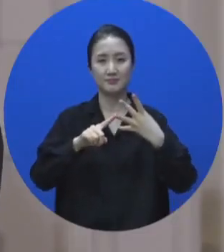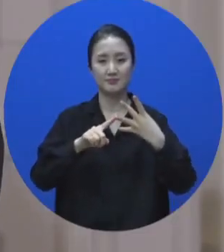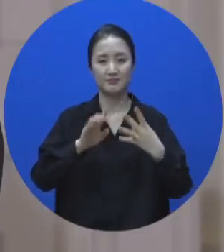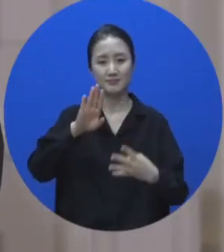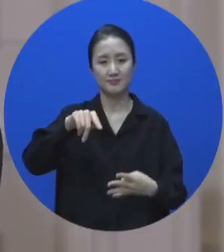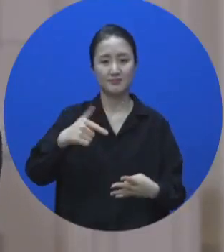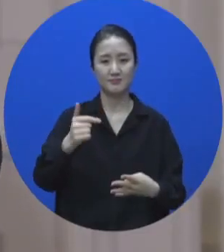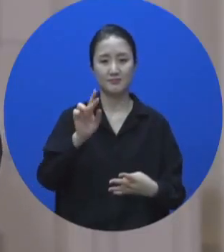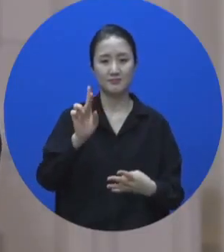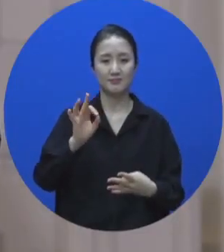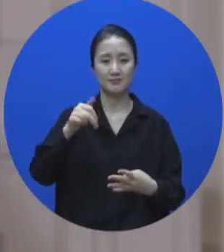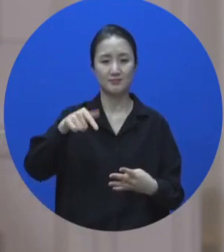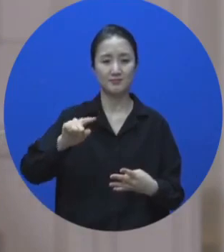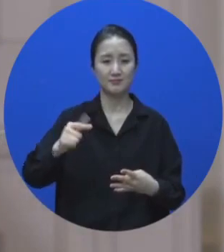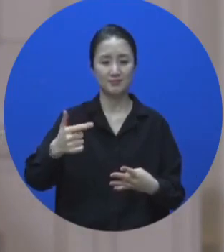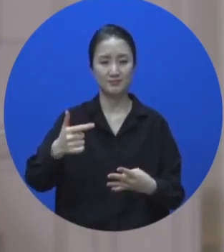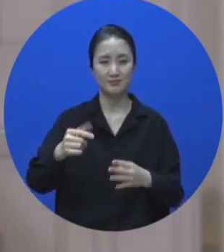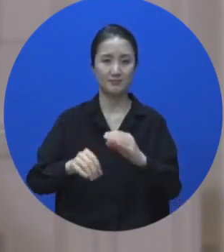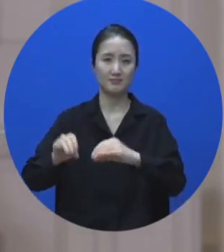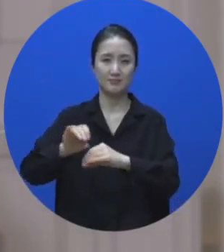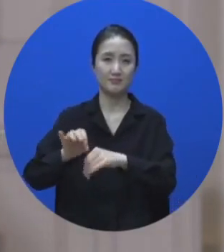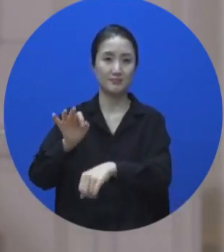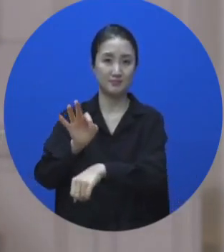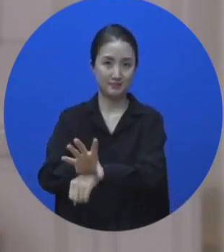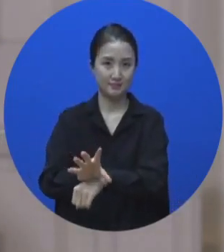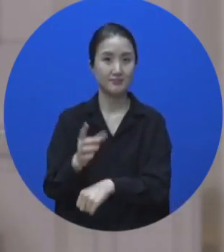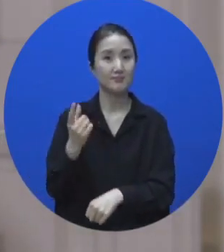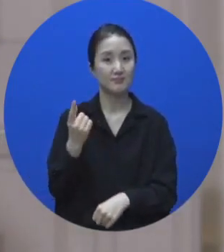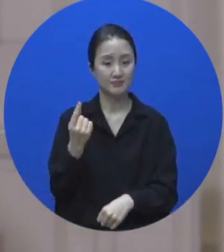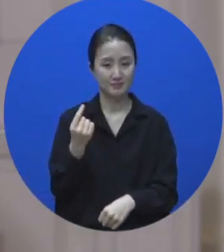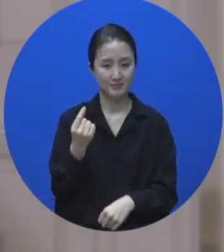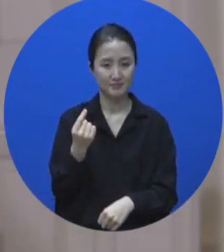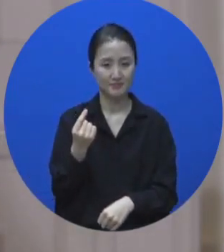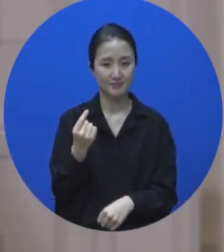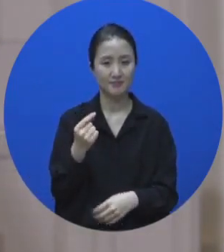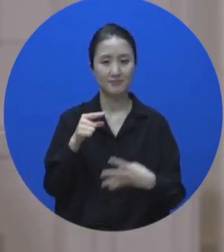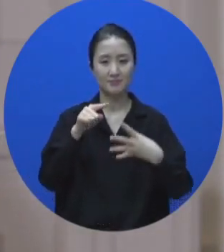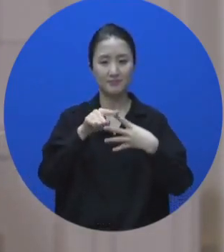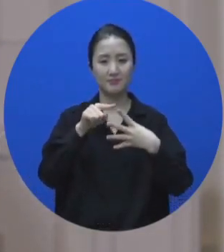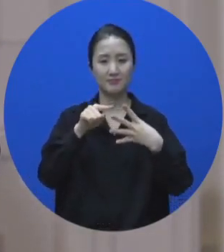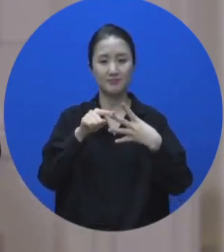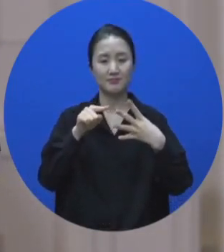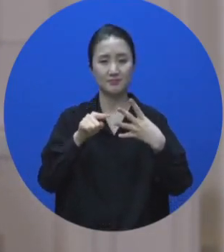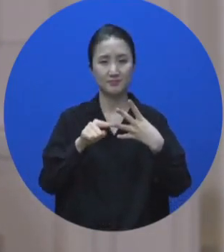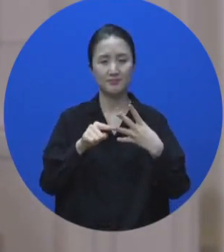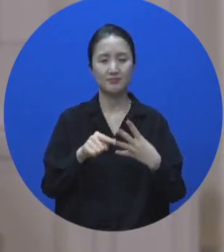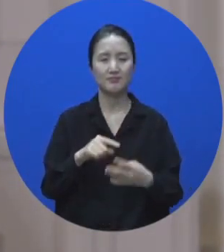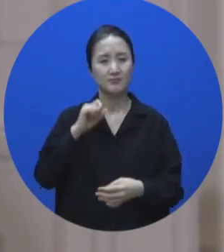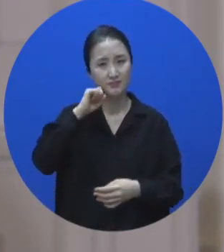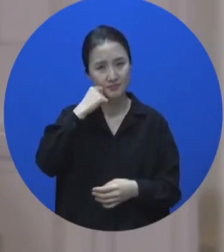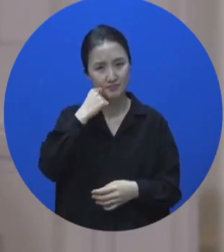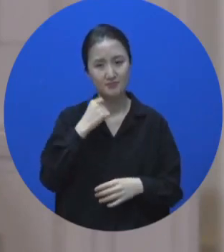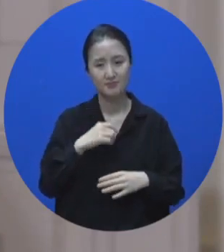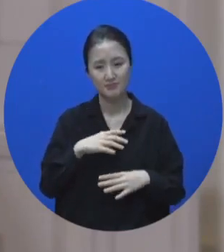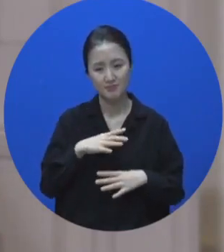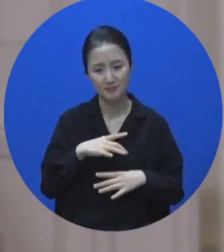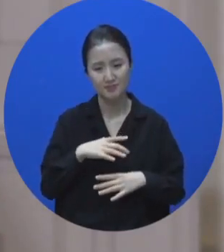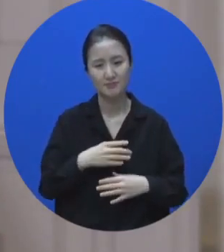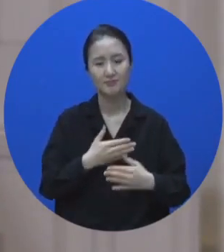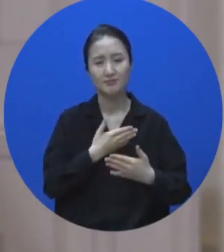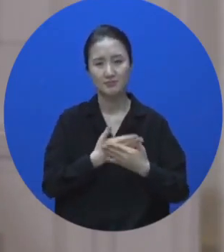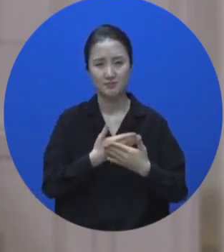요 그냥 건데 이렇게 공부하고 왔어요 어 사실 첫 번째 두 번째 세 번째 방법 타